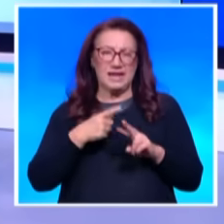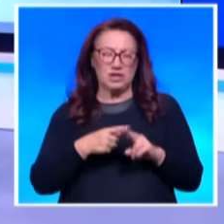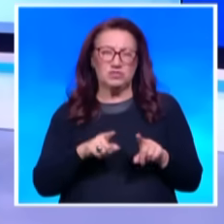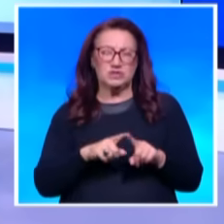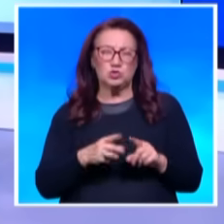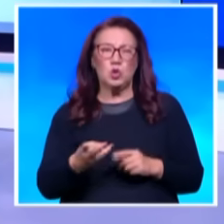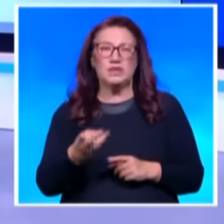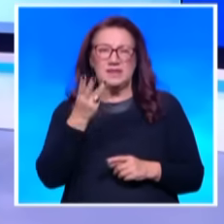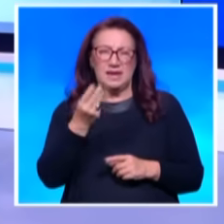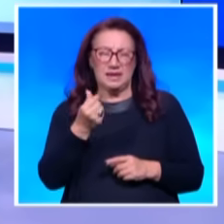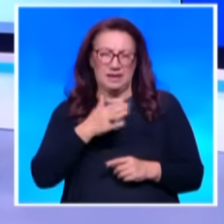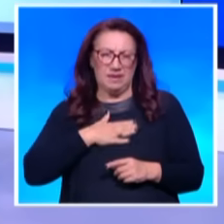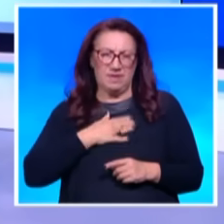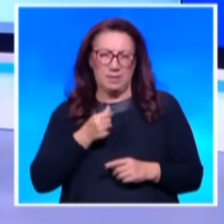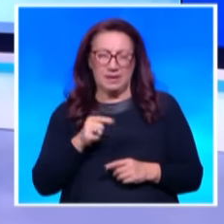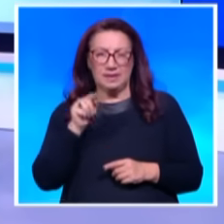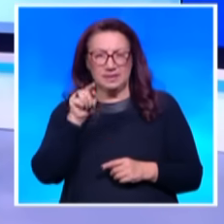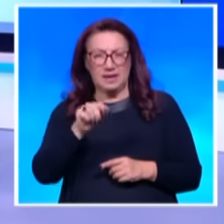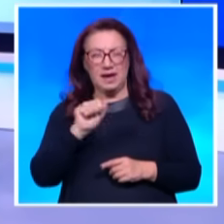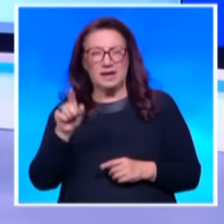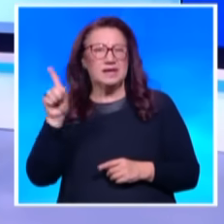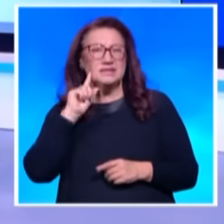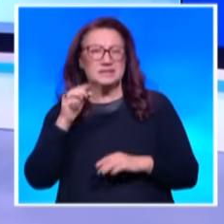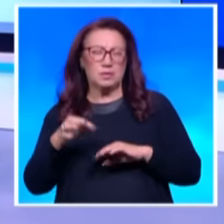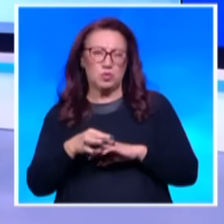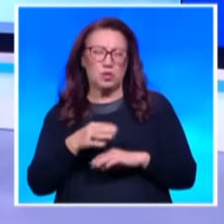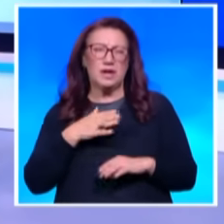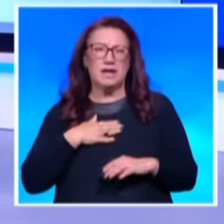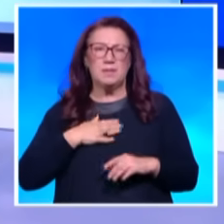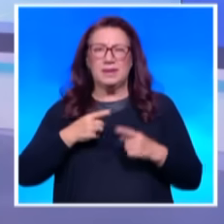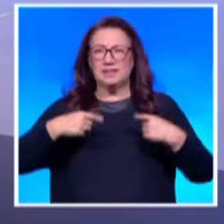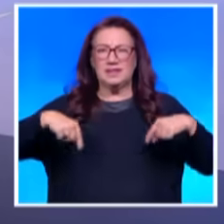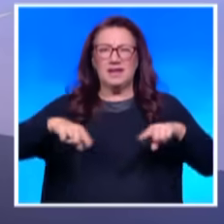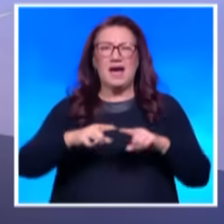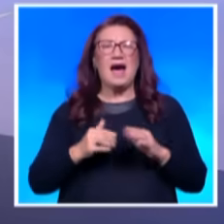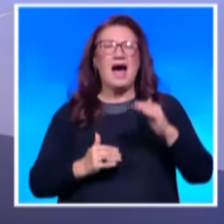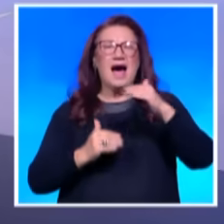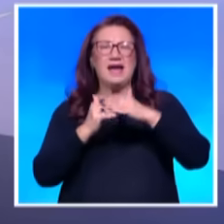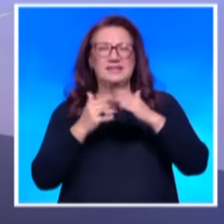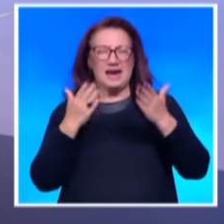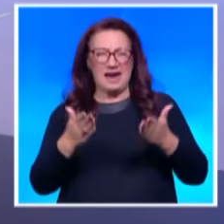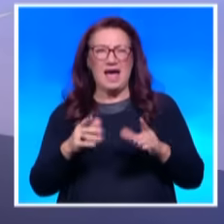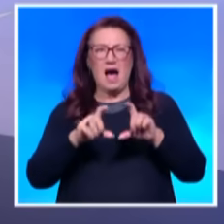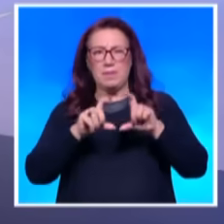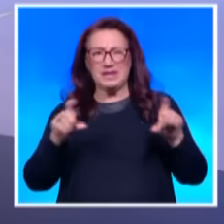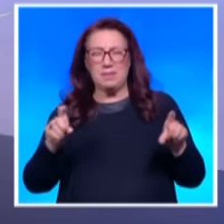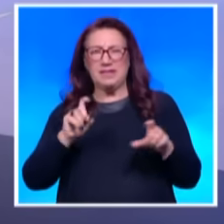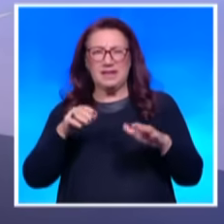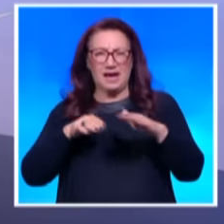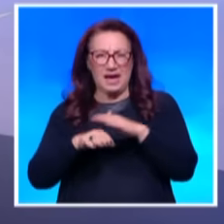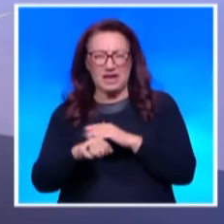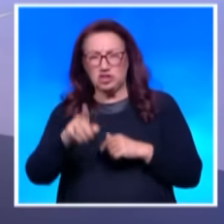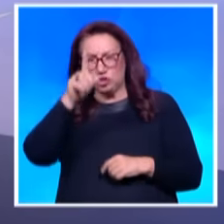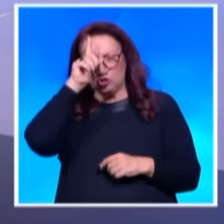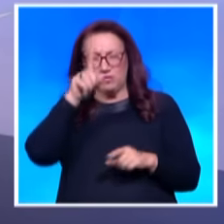лични средства. Тя и съпруга ти са собственици на ателие, апартамент и гараж в София, както и на апартамент и